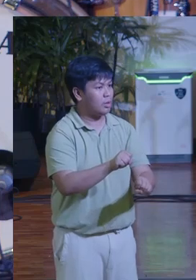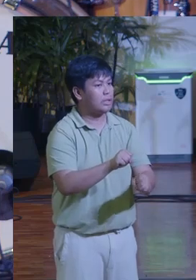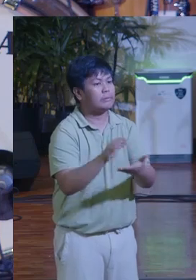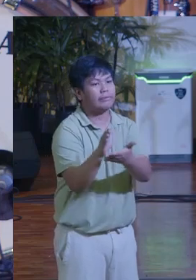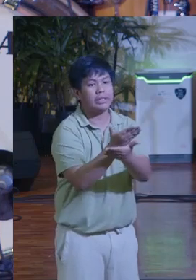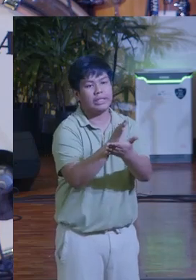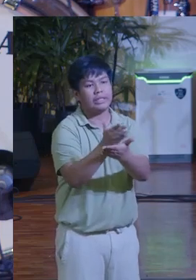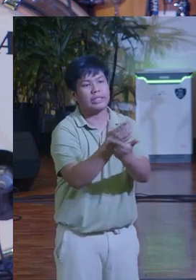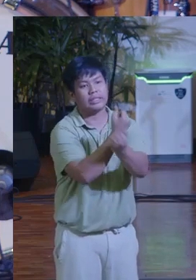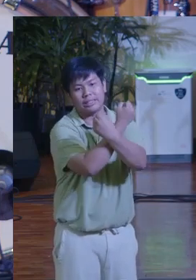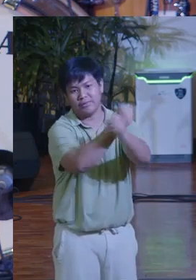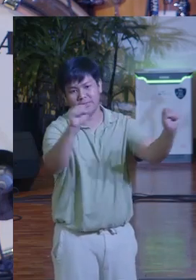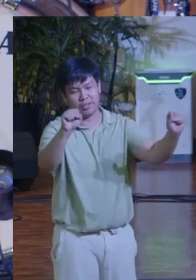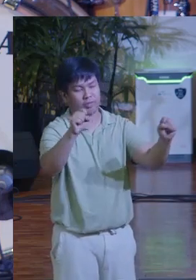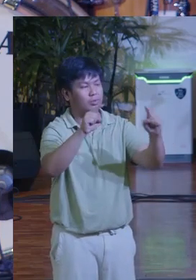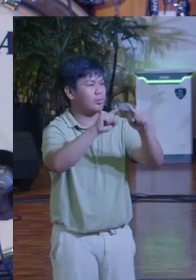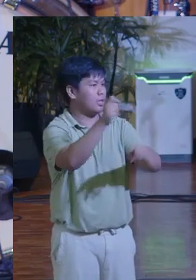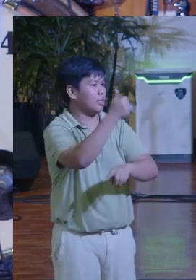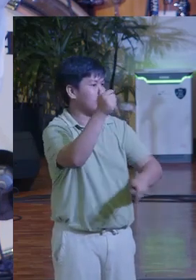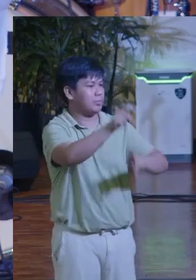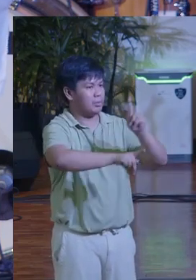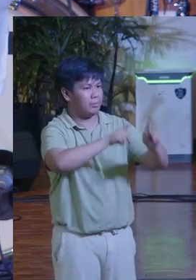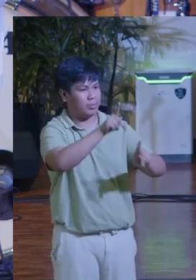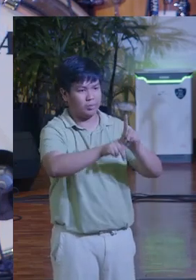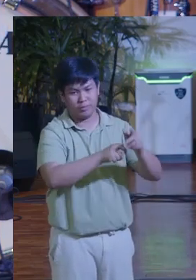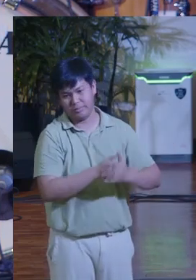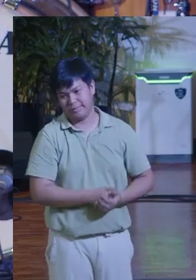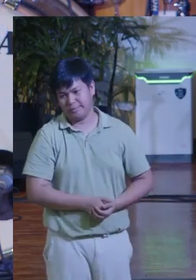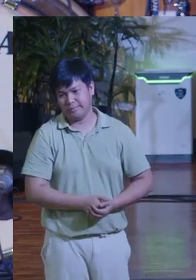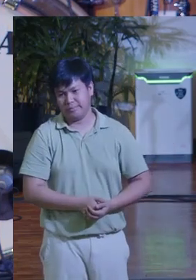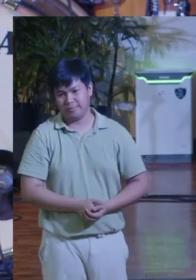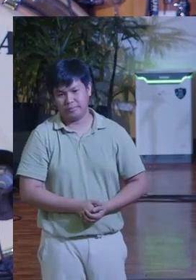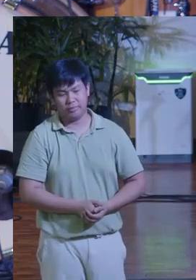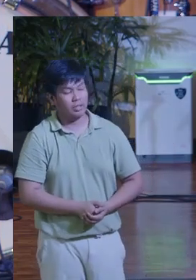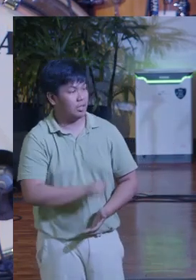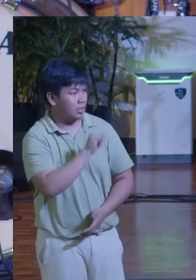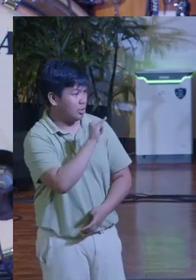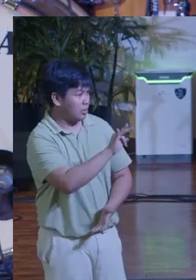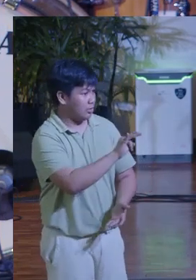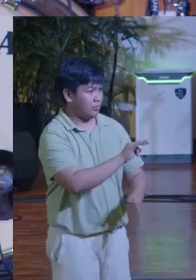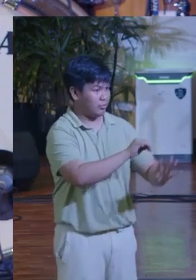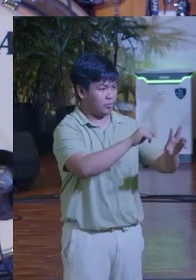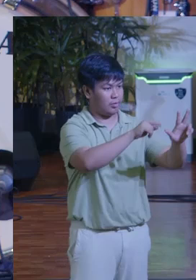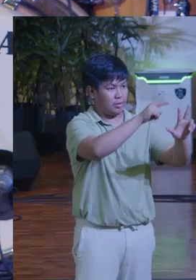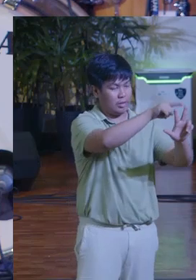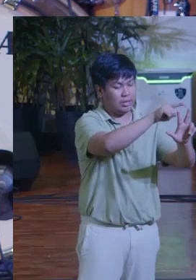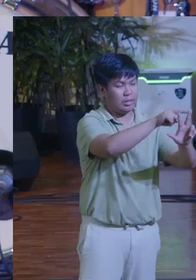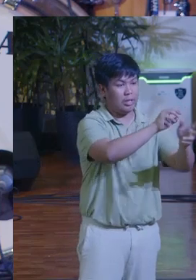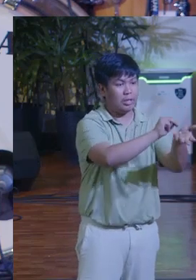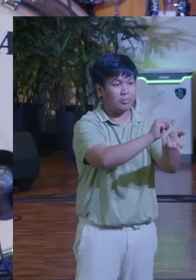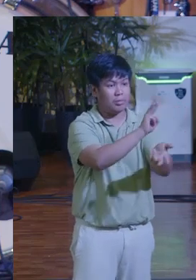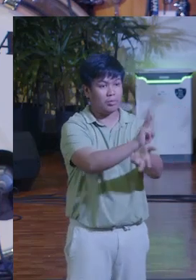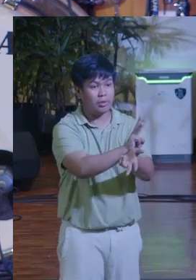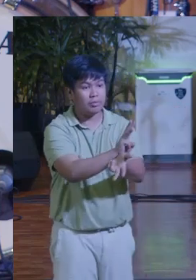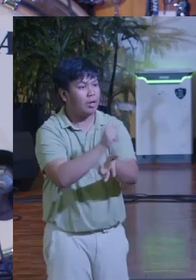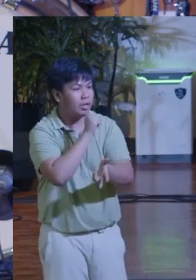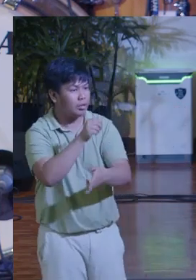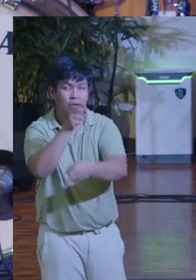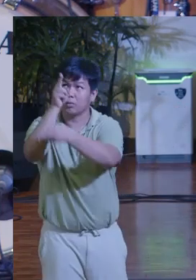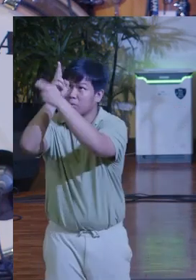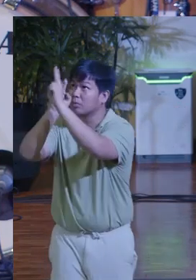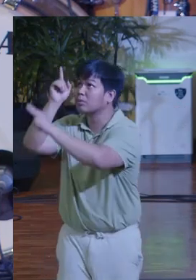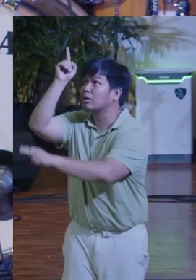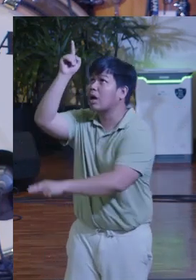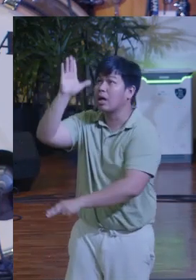kaligtasan. Kung hindi po kumilos ang Diyos sa puso ng komadrona, hindi po siya magkakaroon ng takot sa